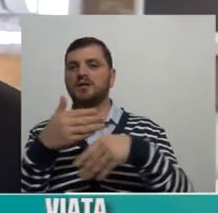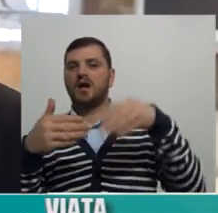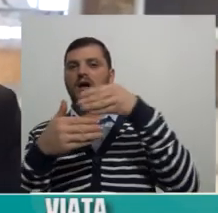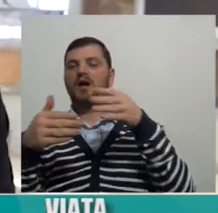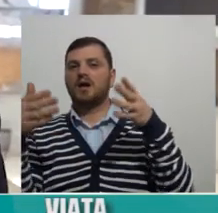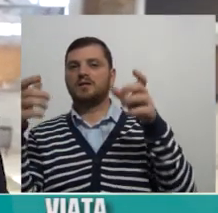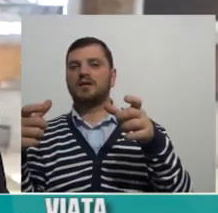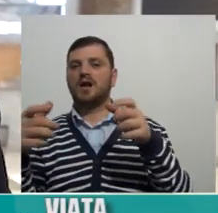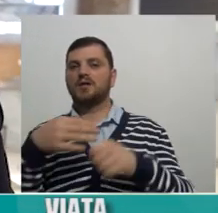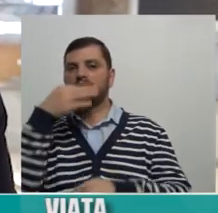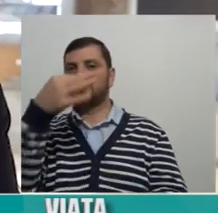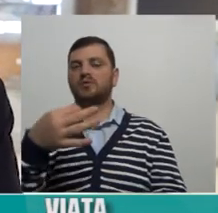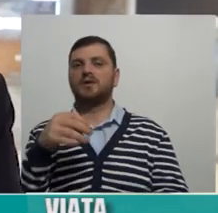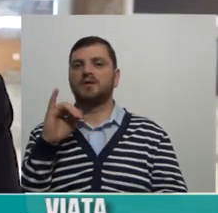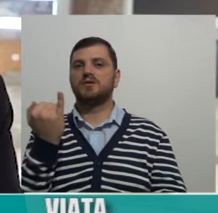acestei clădiri.